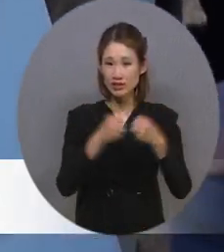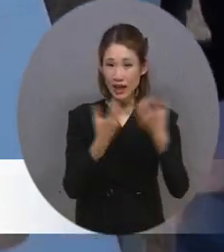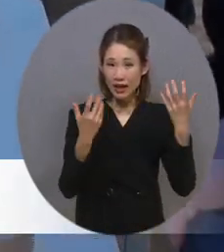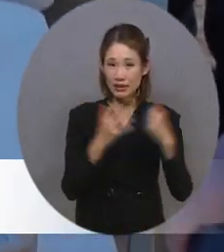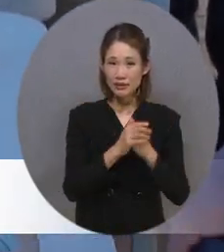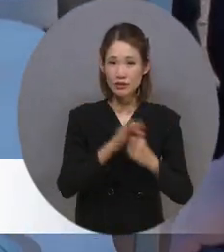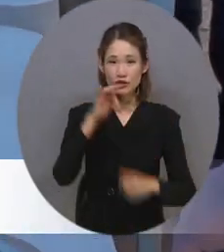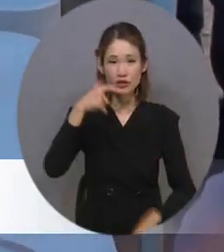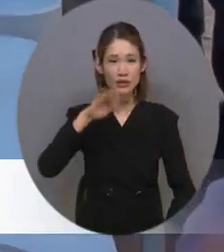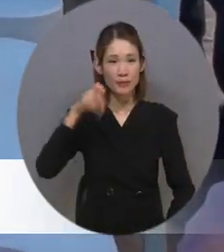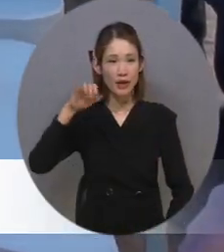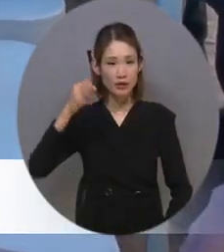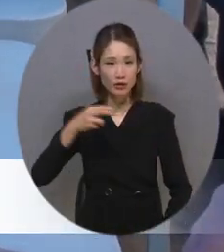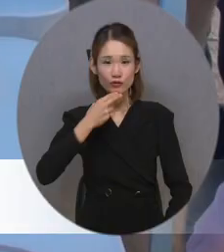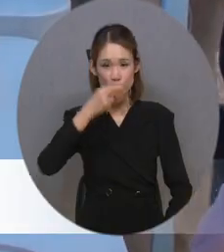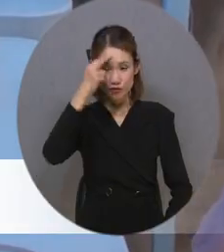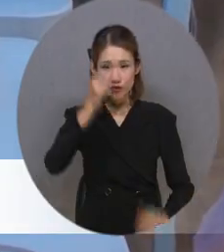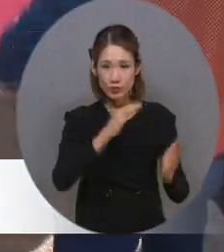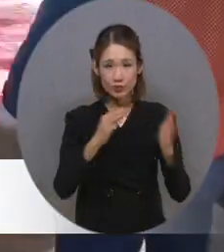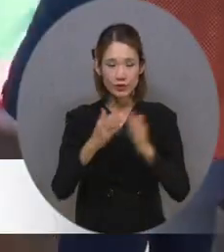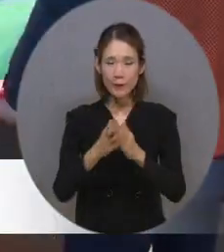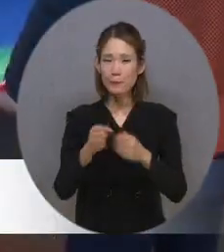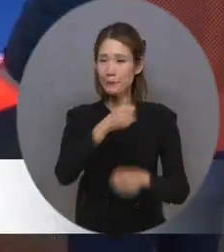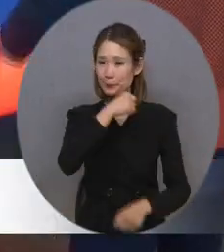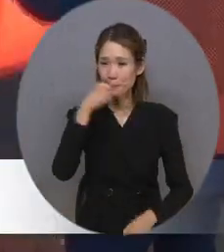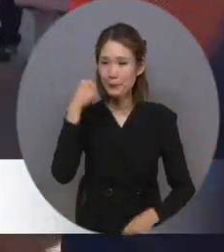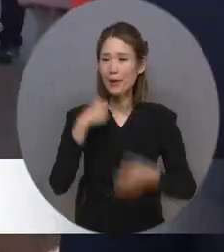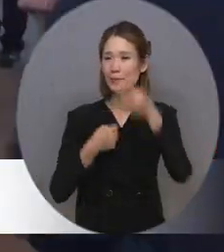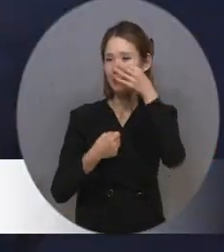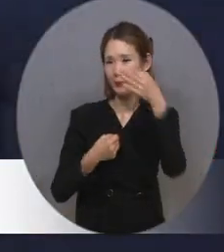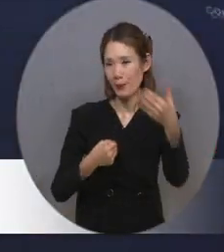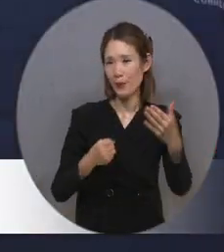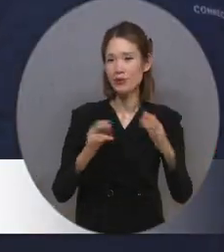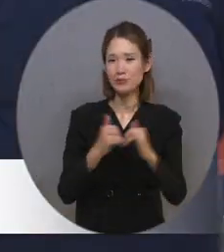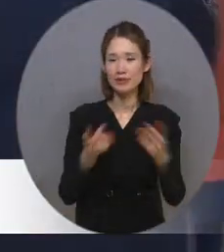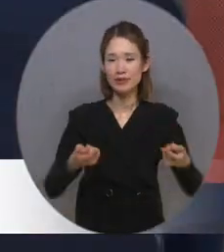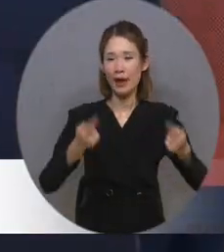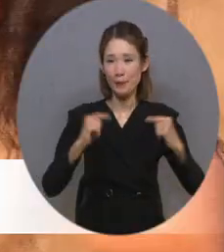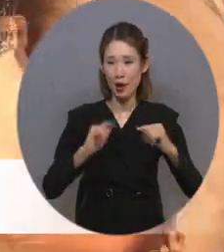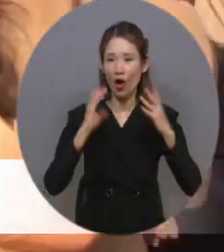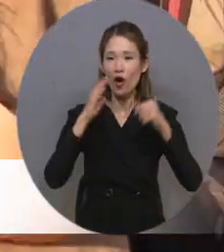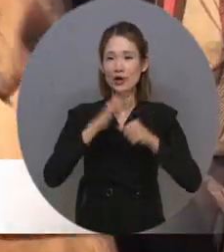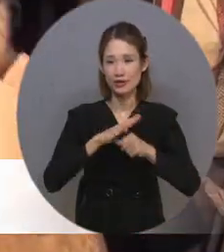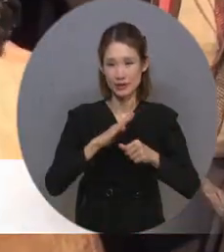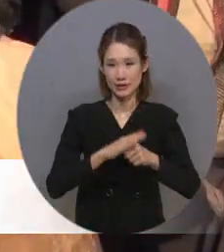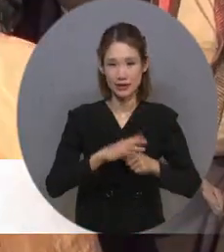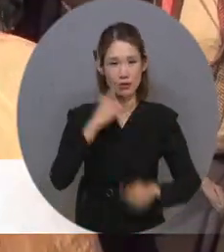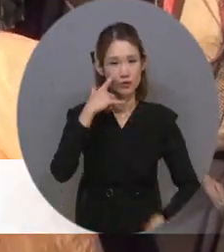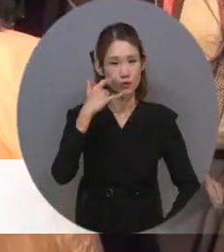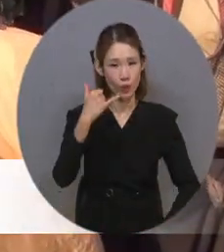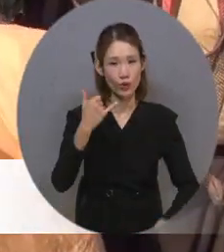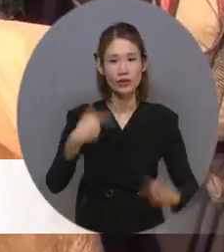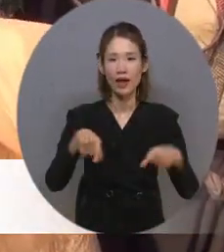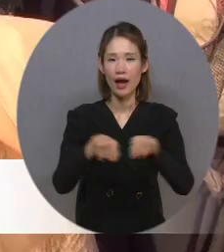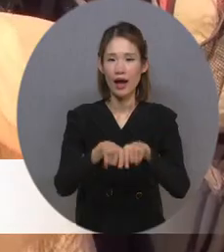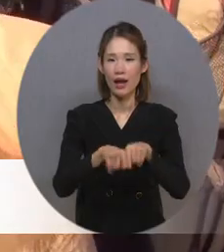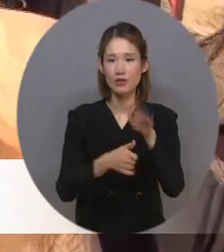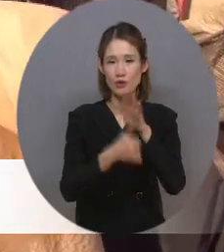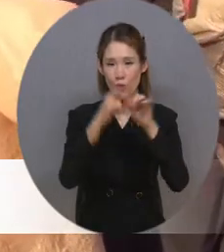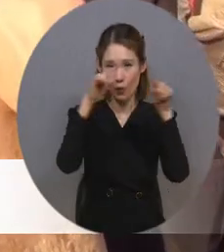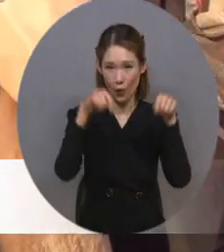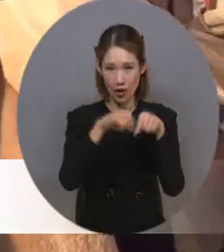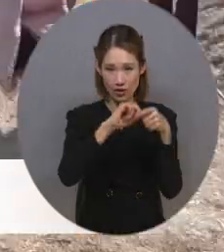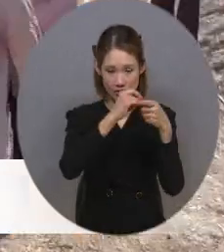술도 준비해 시민들에게 맛보여줍니다. 대보름 시민축제에 참여한 어린이들은 부모님과 함께 소원지를